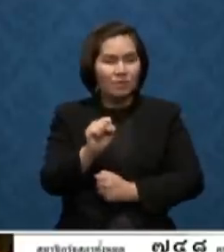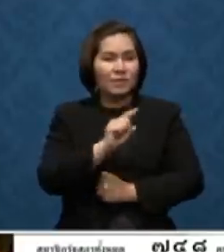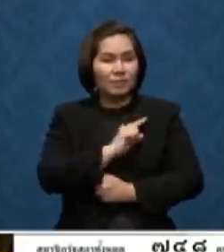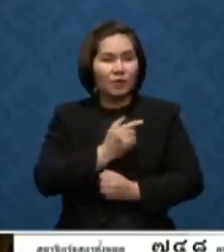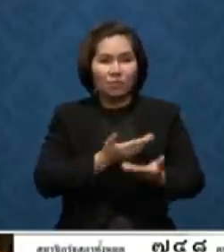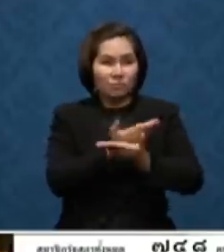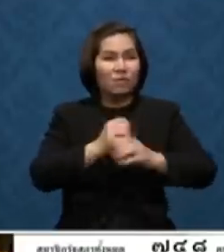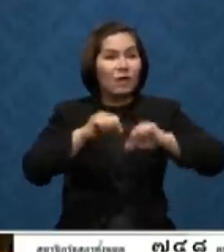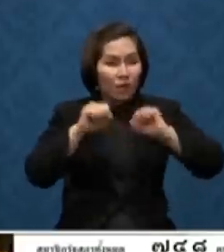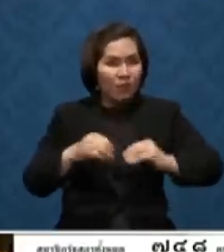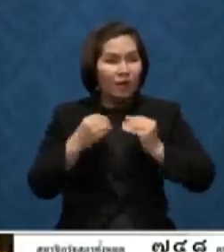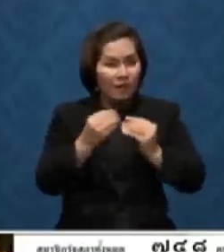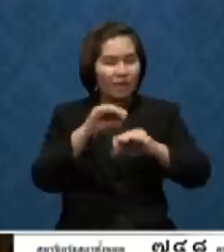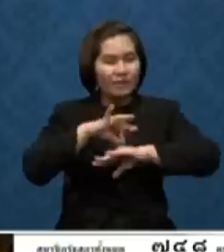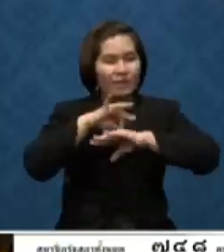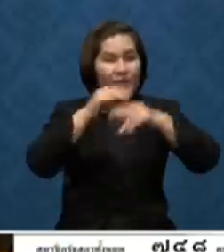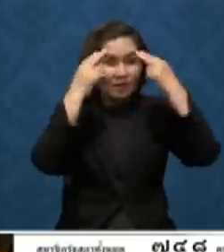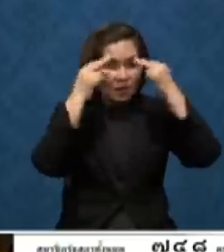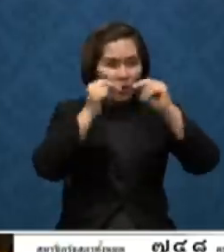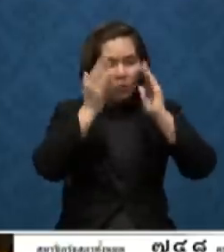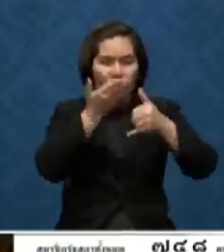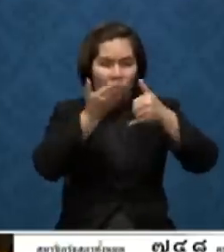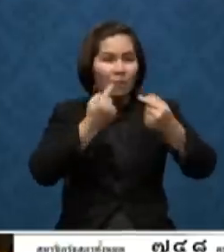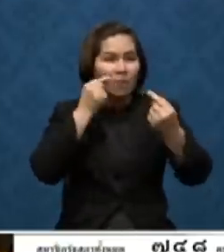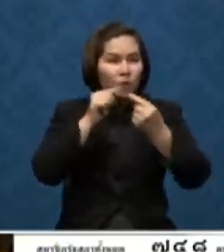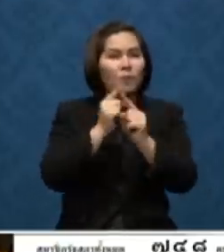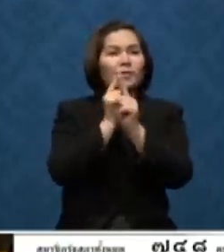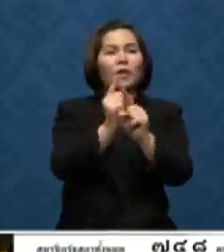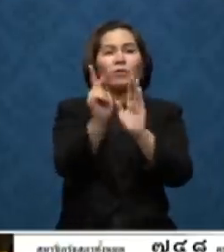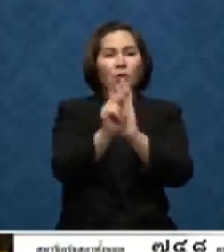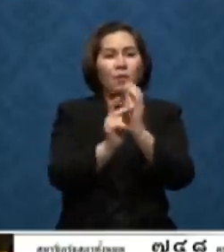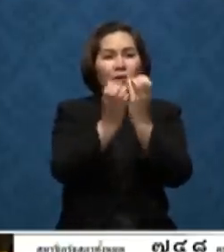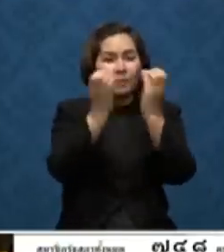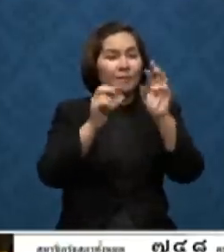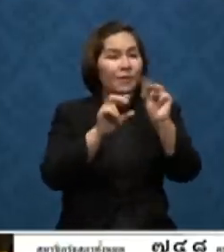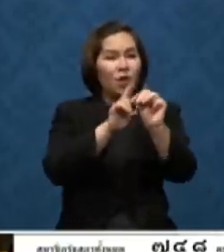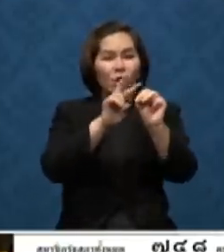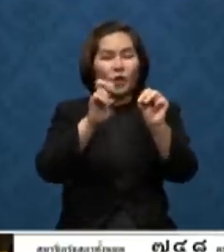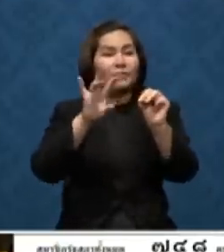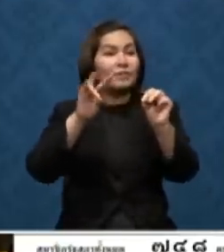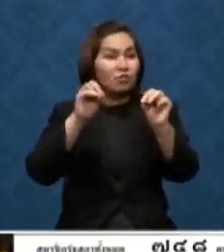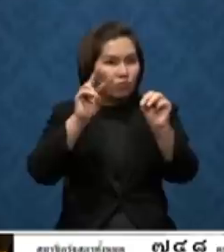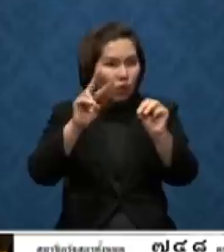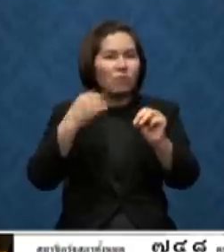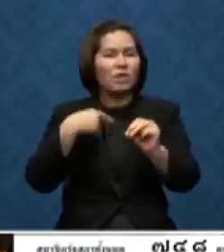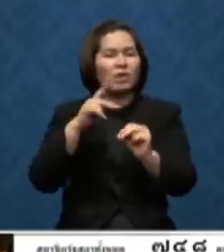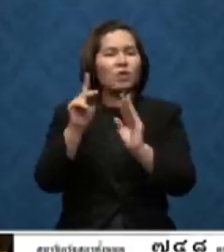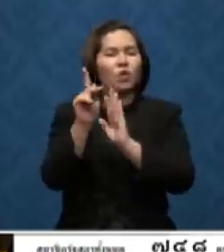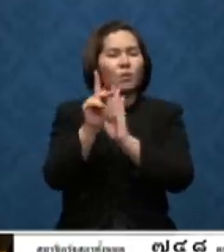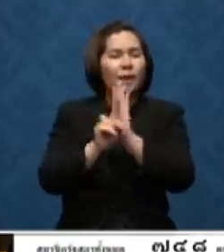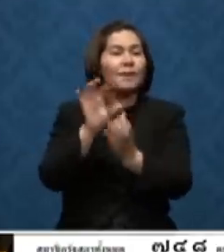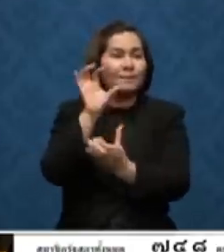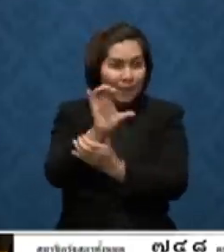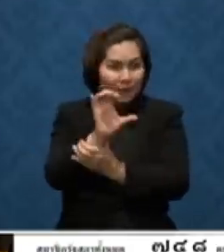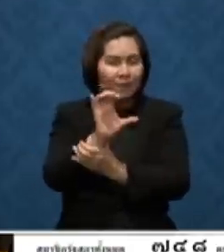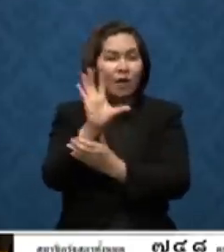ชอบผู้ที่สมควรเป็นนายกรัฐมนตรีตามมาตรา 272เนี่ยมันมีข้อบังคับข้อบังคับซึ่งเป็นข้อ